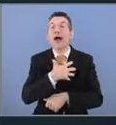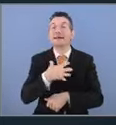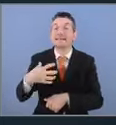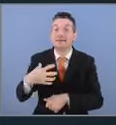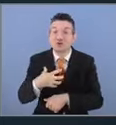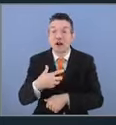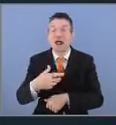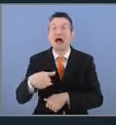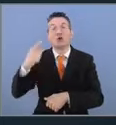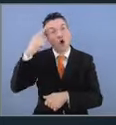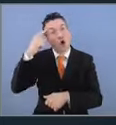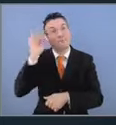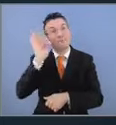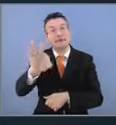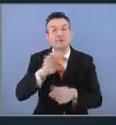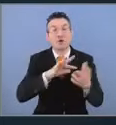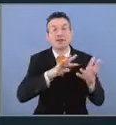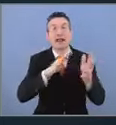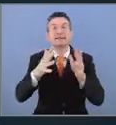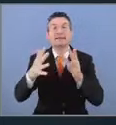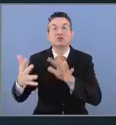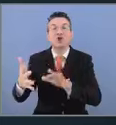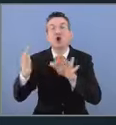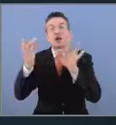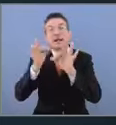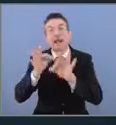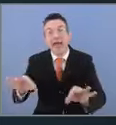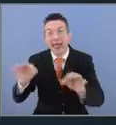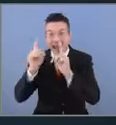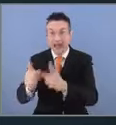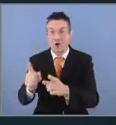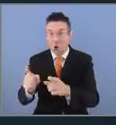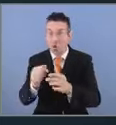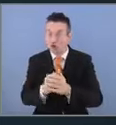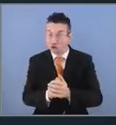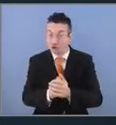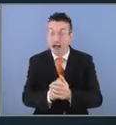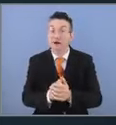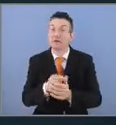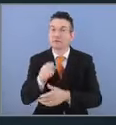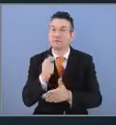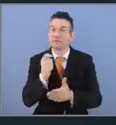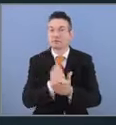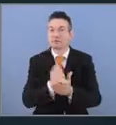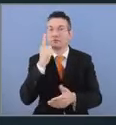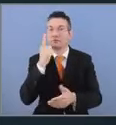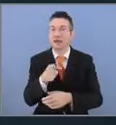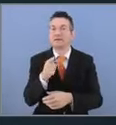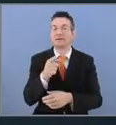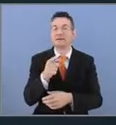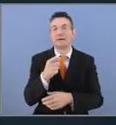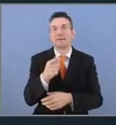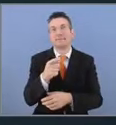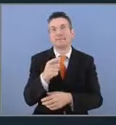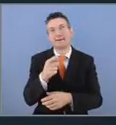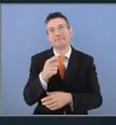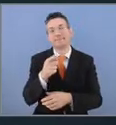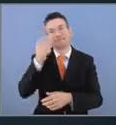ecologica. Passo fondamentale proprio per far capire la vision che si ha